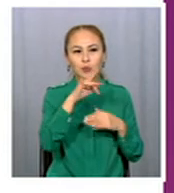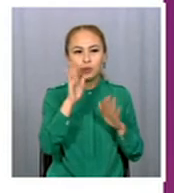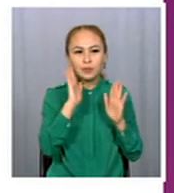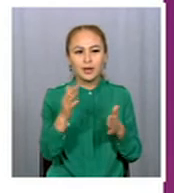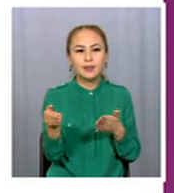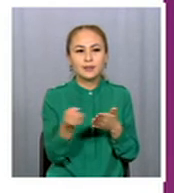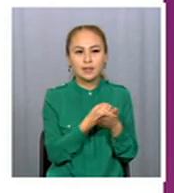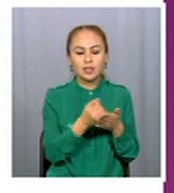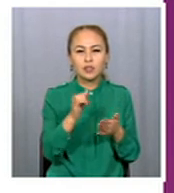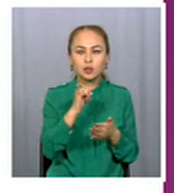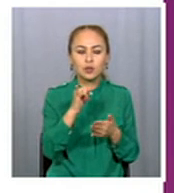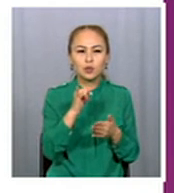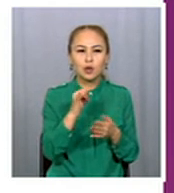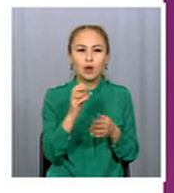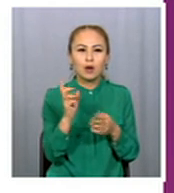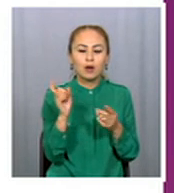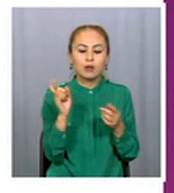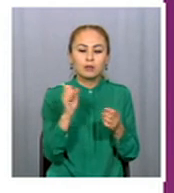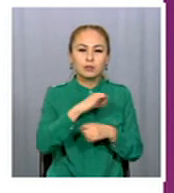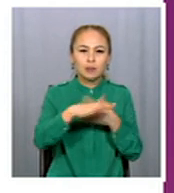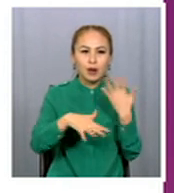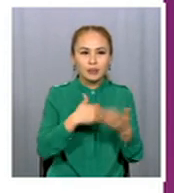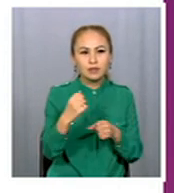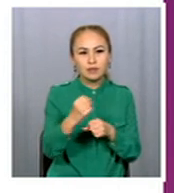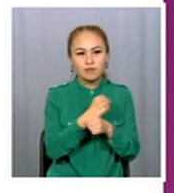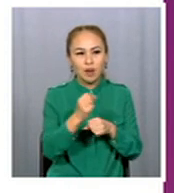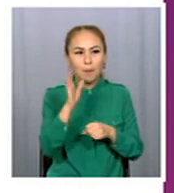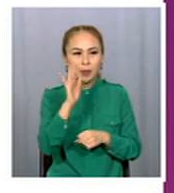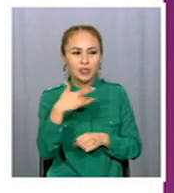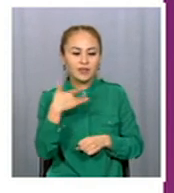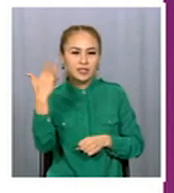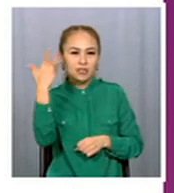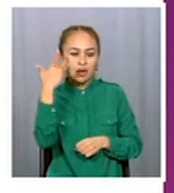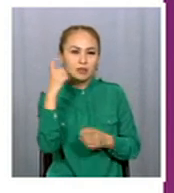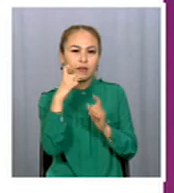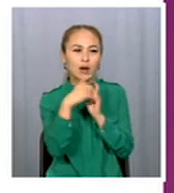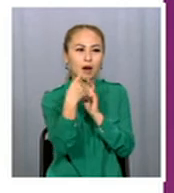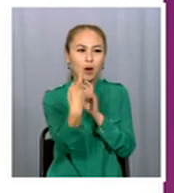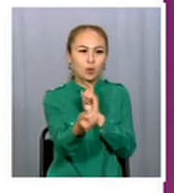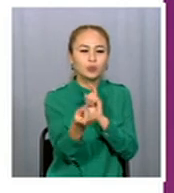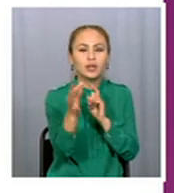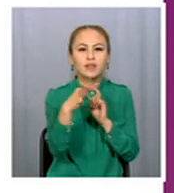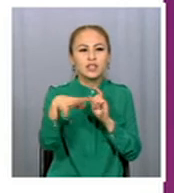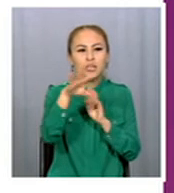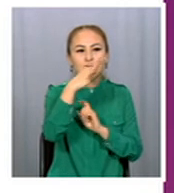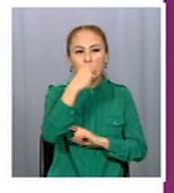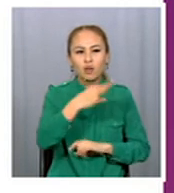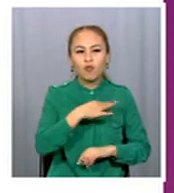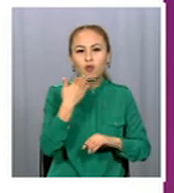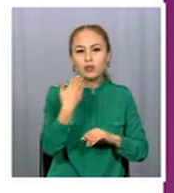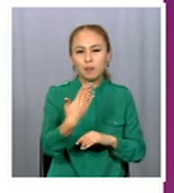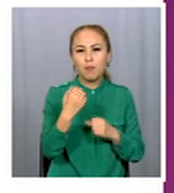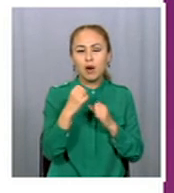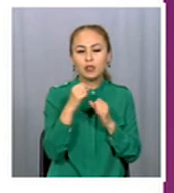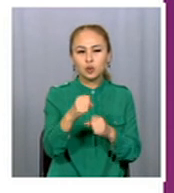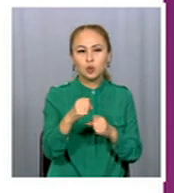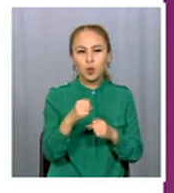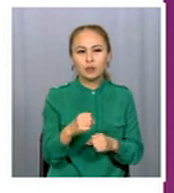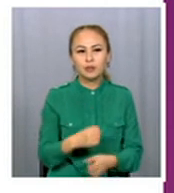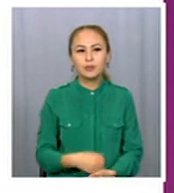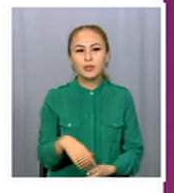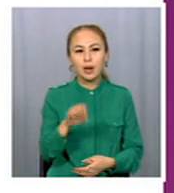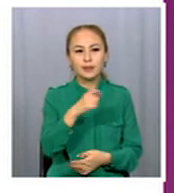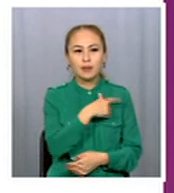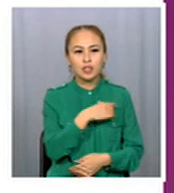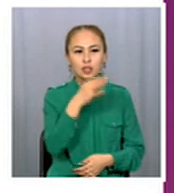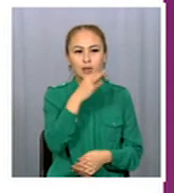будем драться друг с другом. Я всем дам нокаут. Все скажут, вот это боксер. А